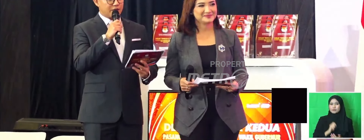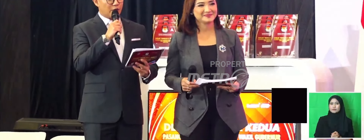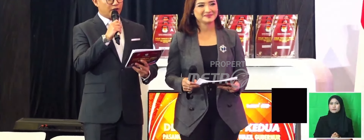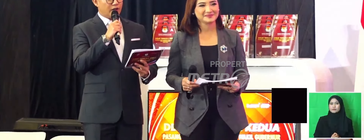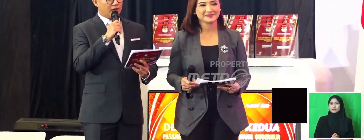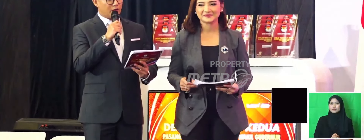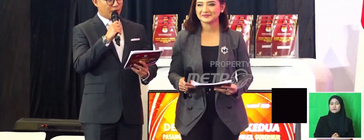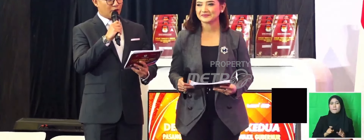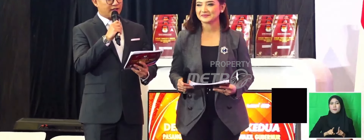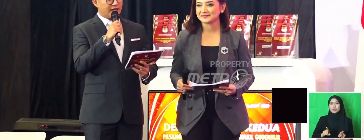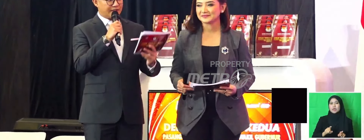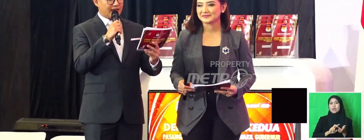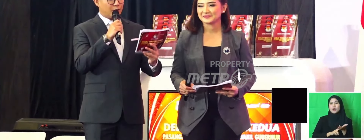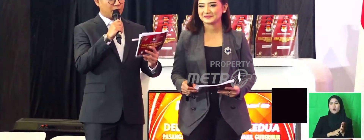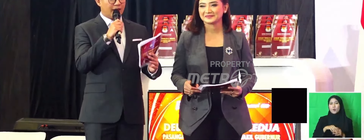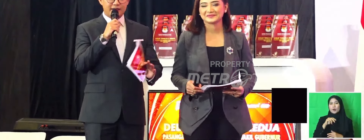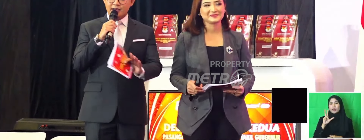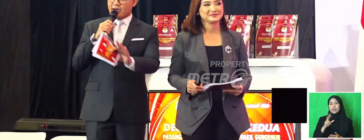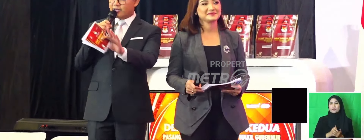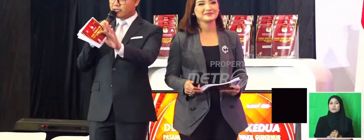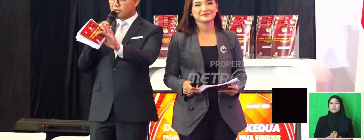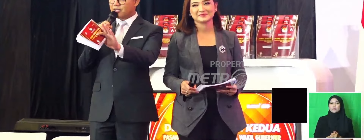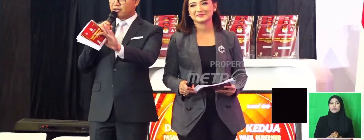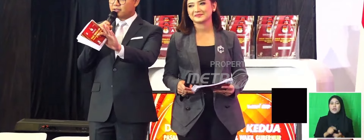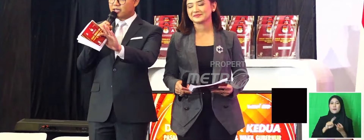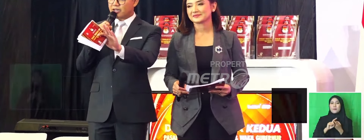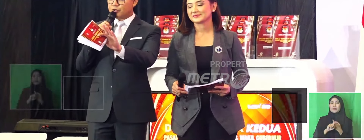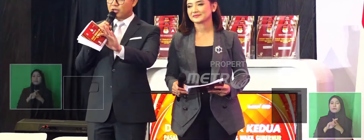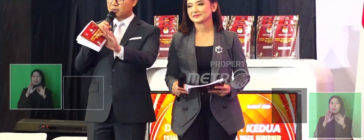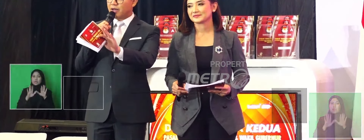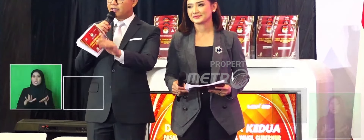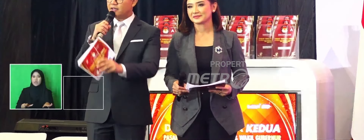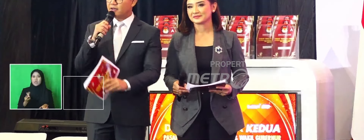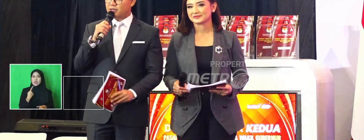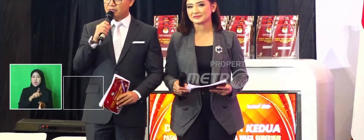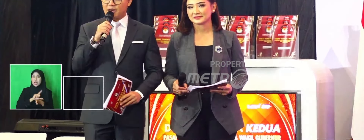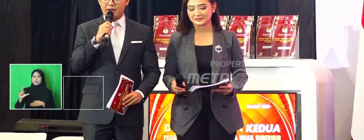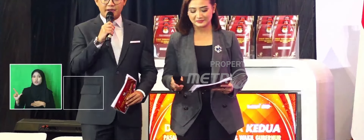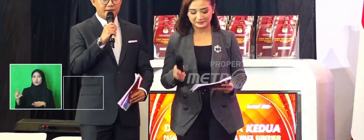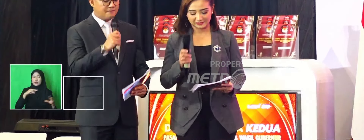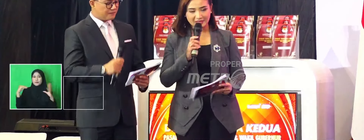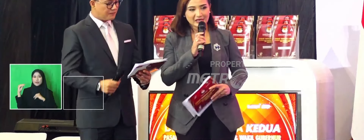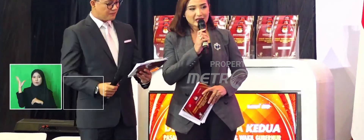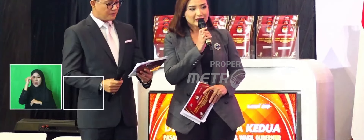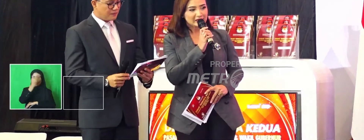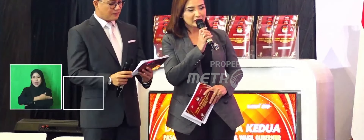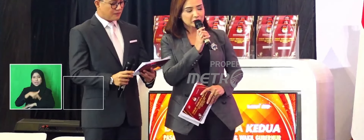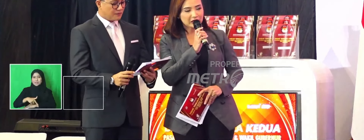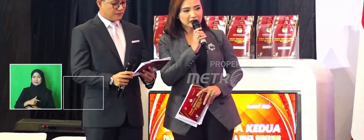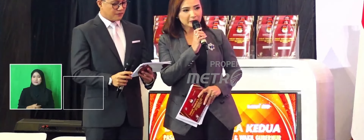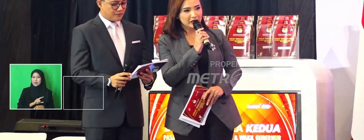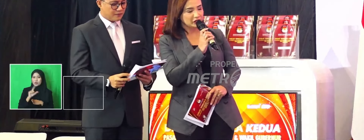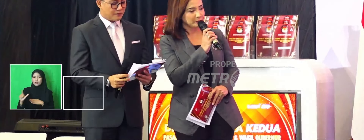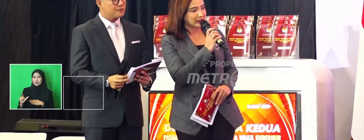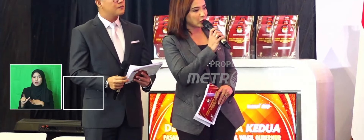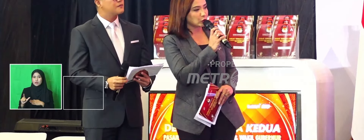paslon nomor 03 dipersilakan dulu kembali hadirin Tetap tenang kita akan lanjutkan kembali tempat malam hari ini dan selanjutnya